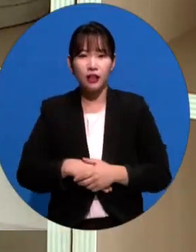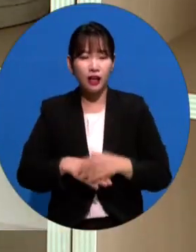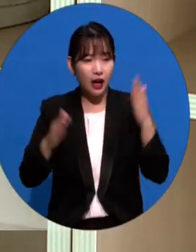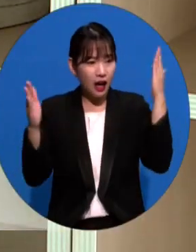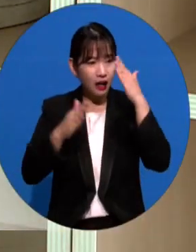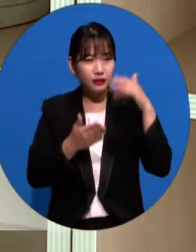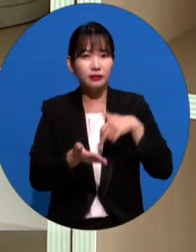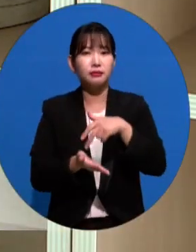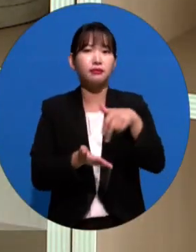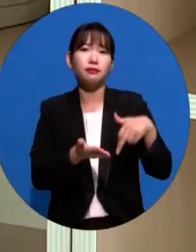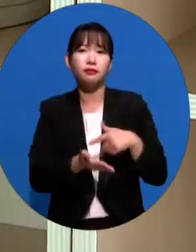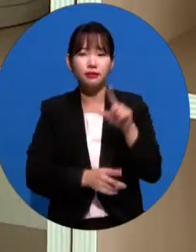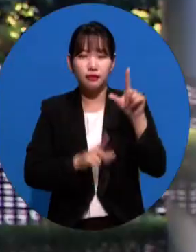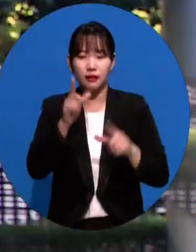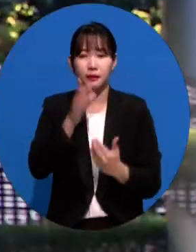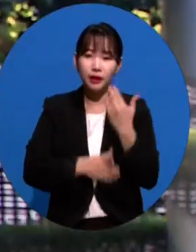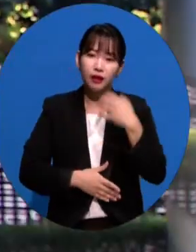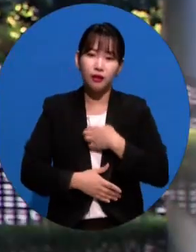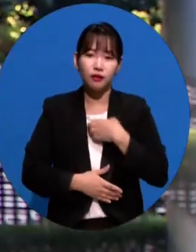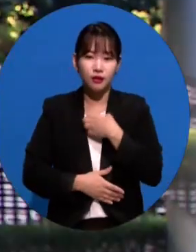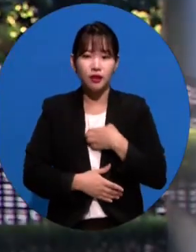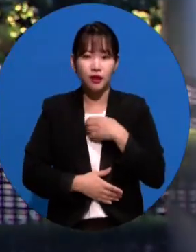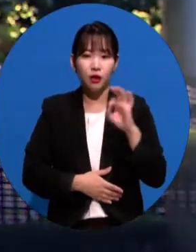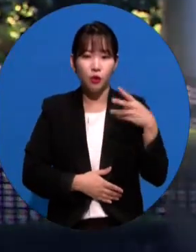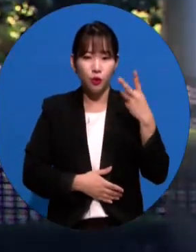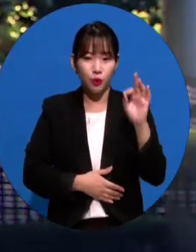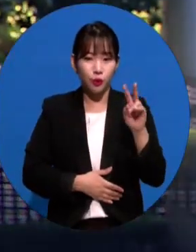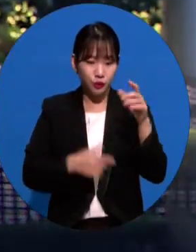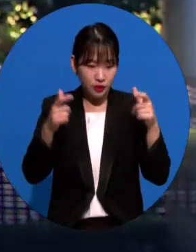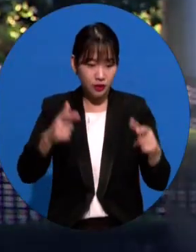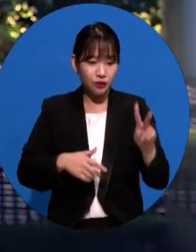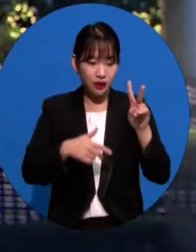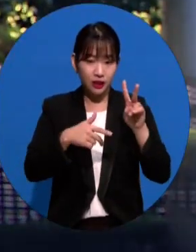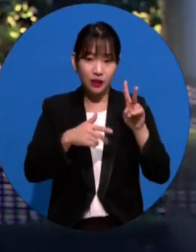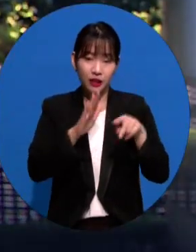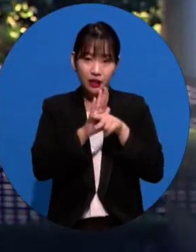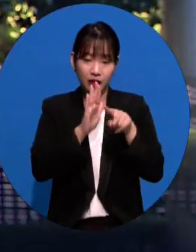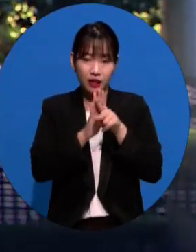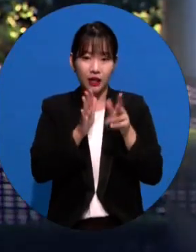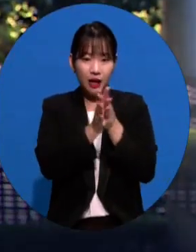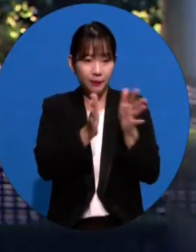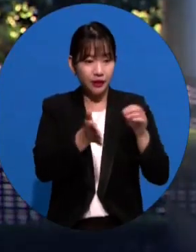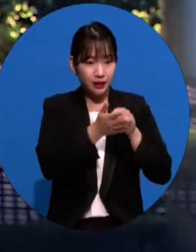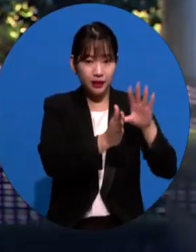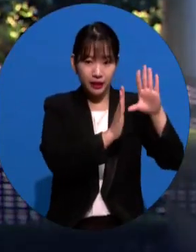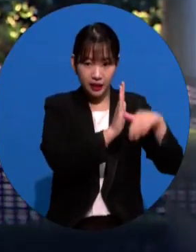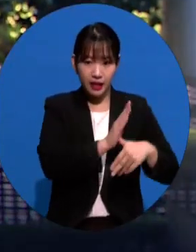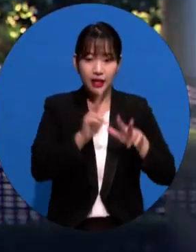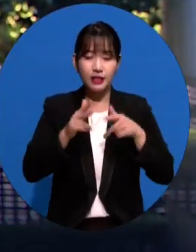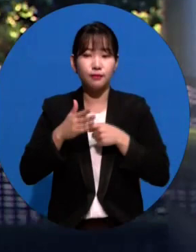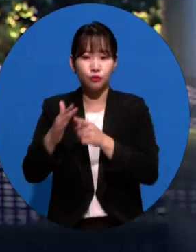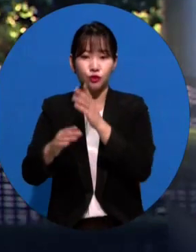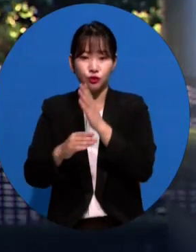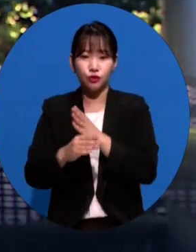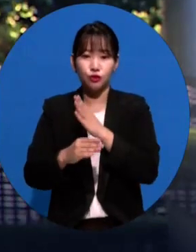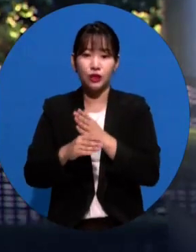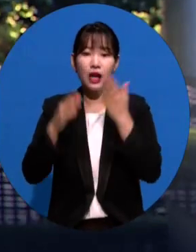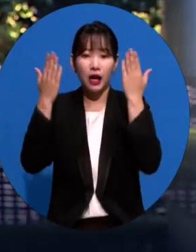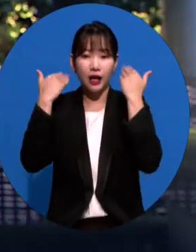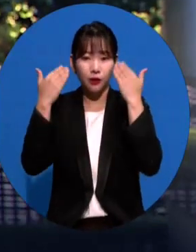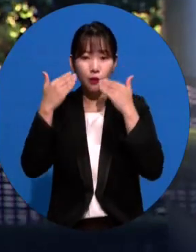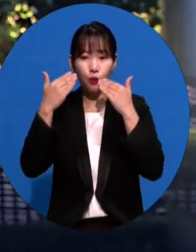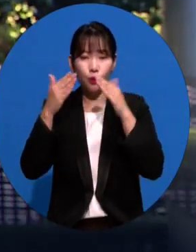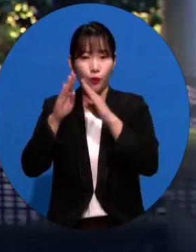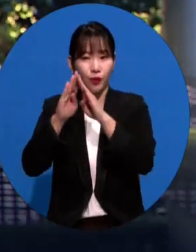난민 사태가 우려되고 있습니다. 오룡지구 2단계 공동주택의 입주 시기와 현재 설립 추진 중에 있는